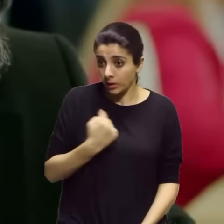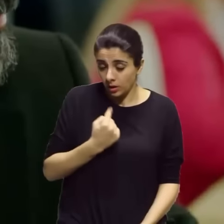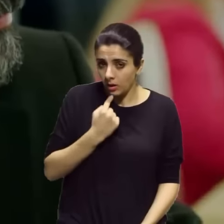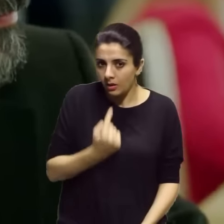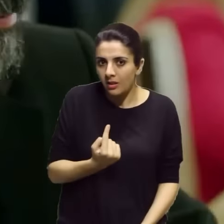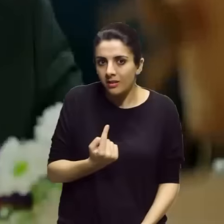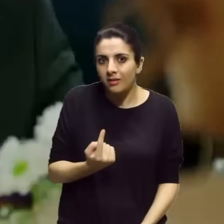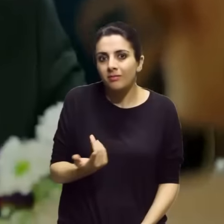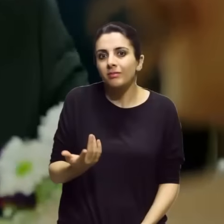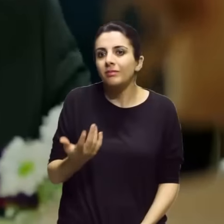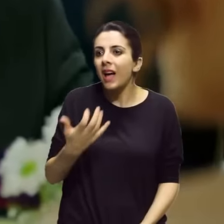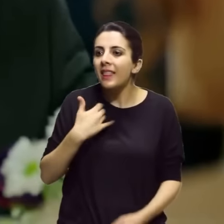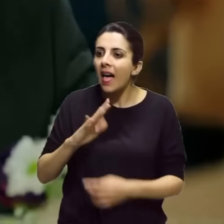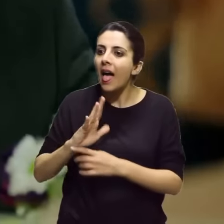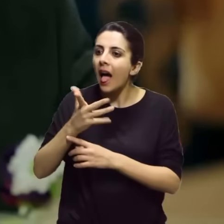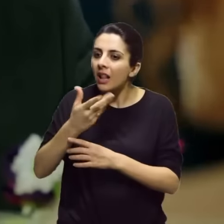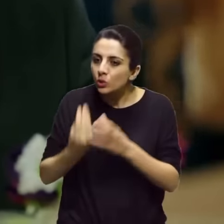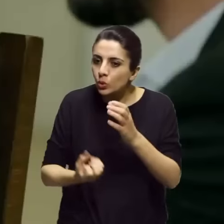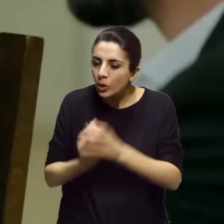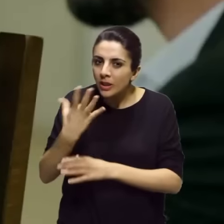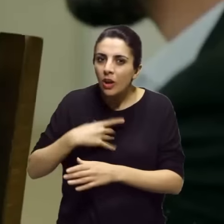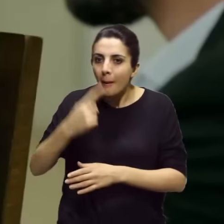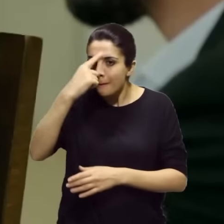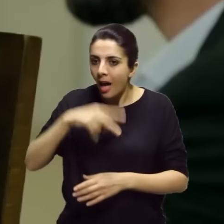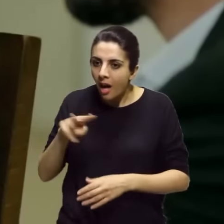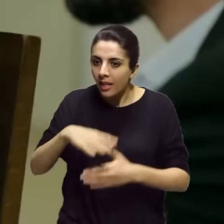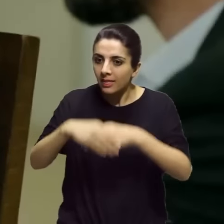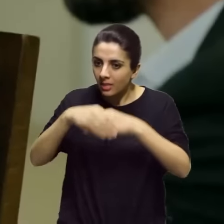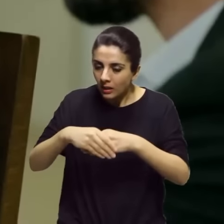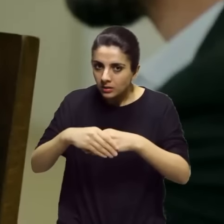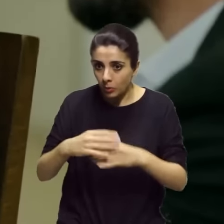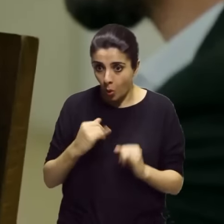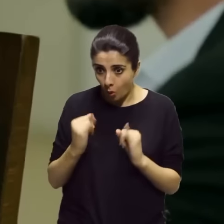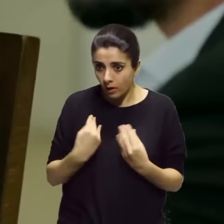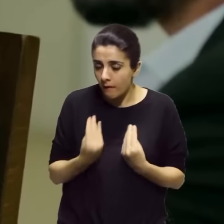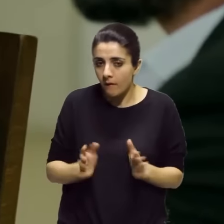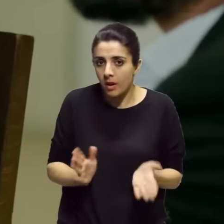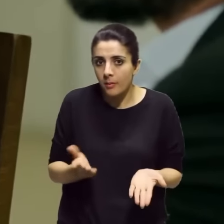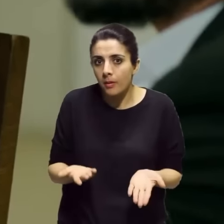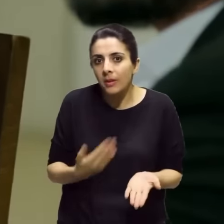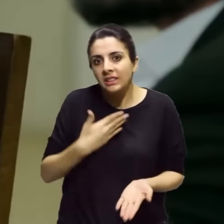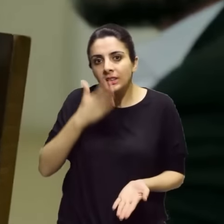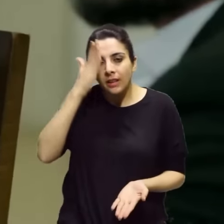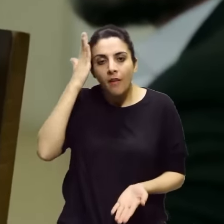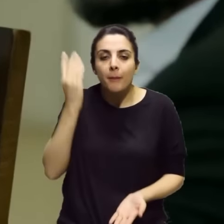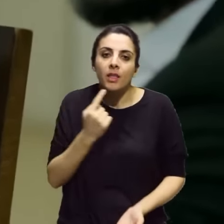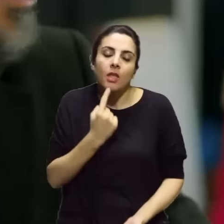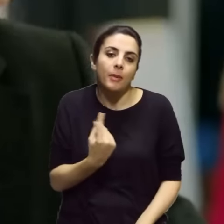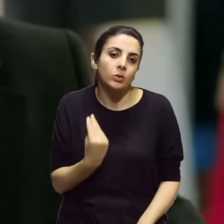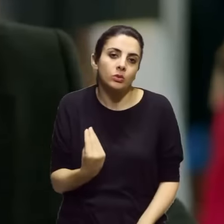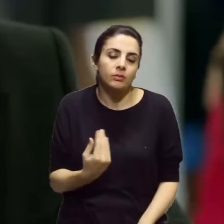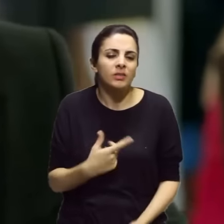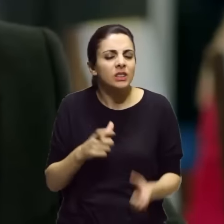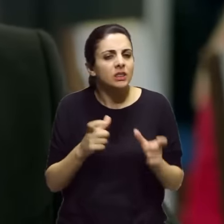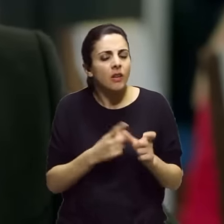bu? Kendine gelecek kurmak isteyen iki bekar insanı tanıştırmak istememin nesi kötü? Hem sevap bile sayılır ha?